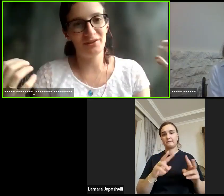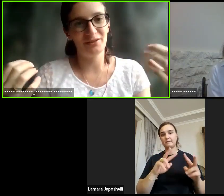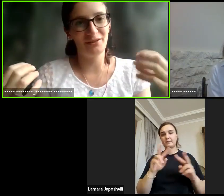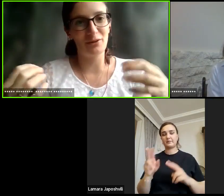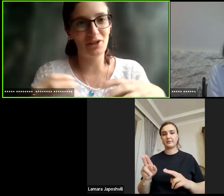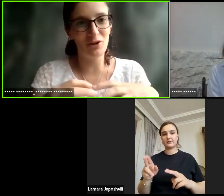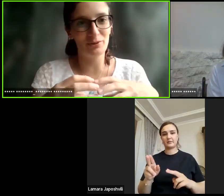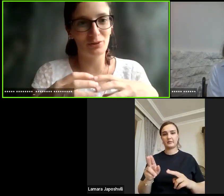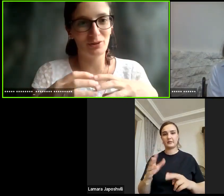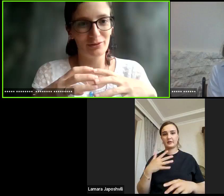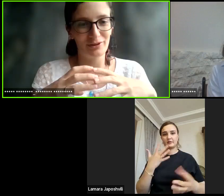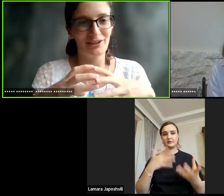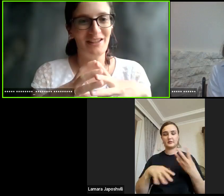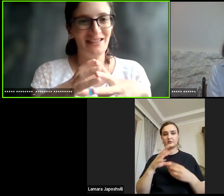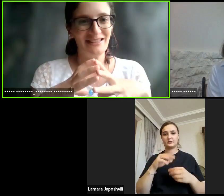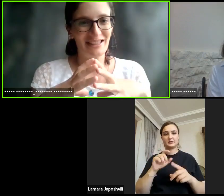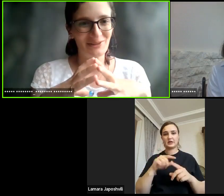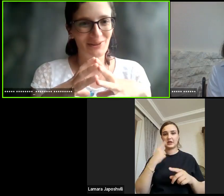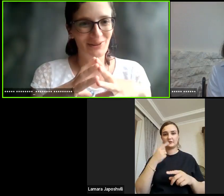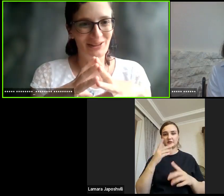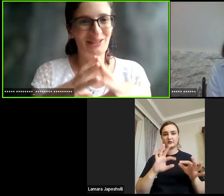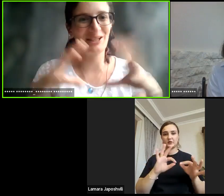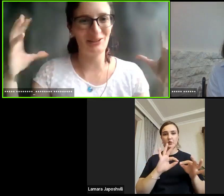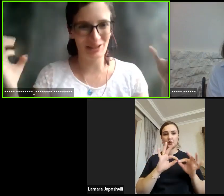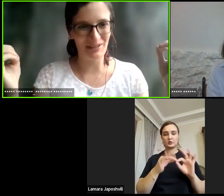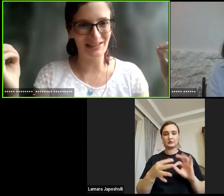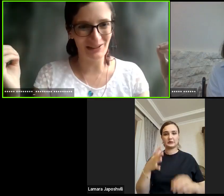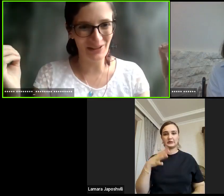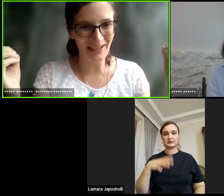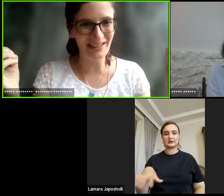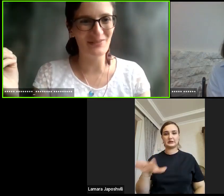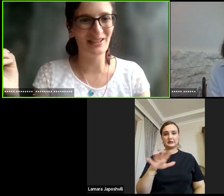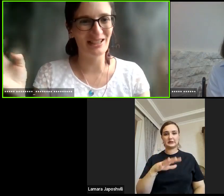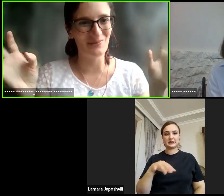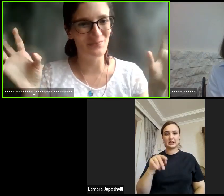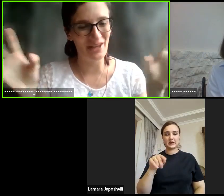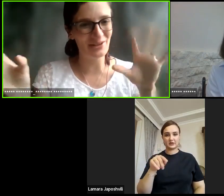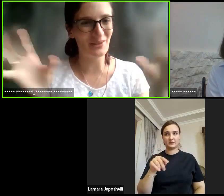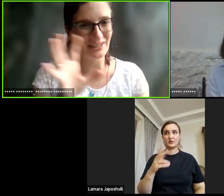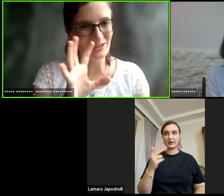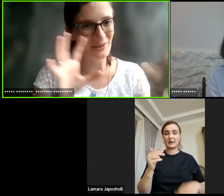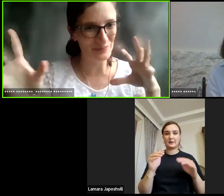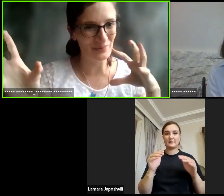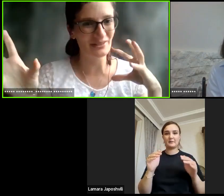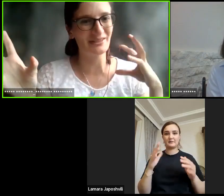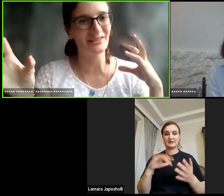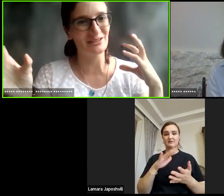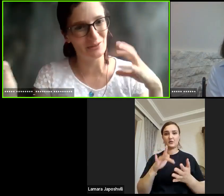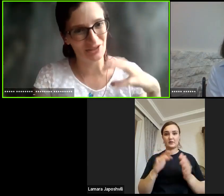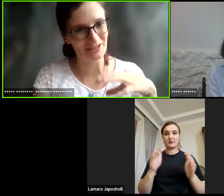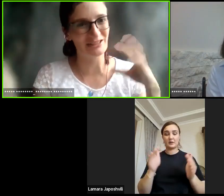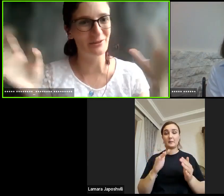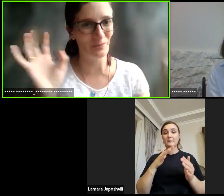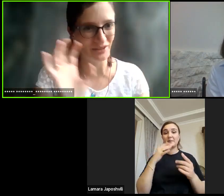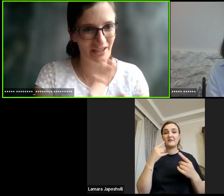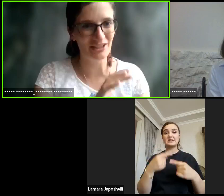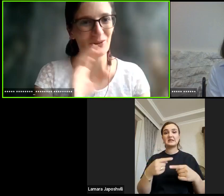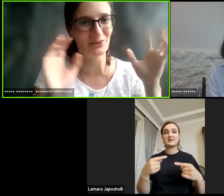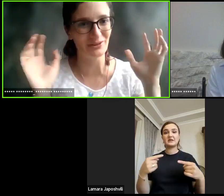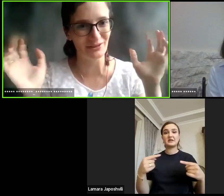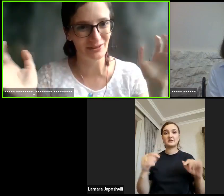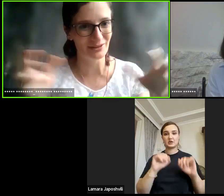მაგალითად ჩვენ არ საუბრობთ კონკრეტულად ეხლა საქართველოს ერთი შეხედვით კი პატარა ქვეყანაა, მაგრამ ბევრ სხვადასხვა ტიპის, სხვადასხვა